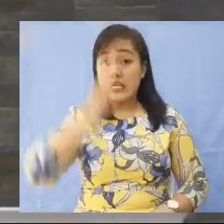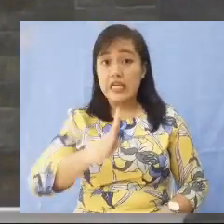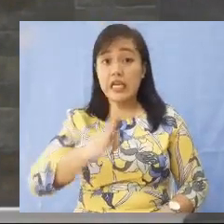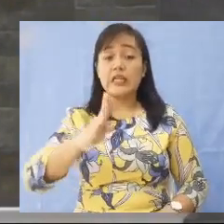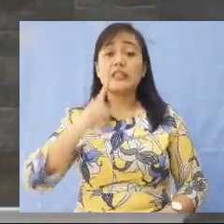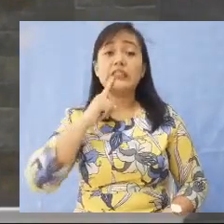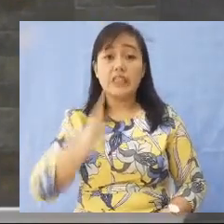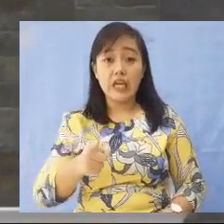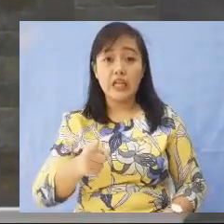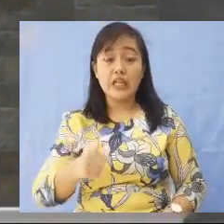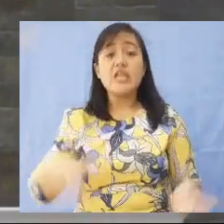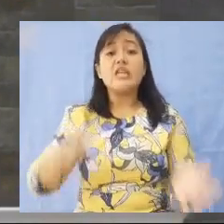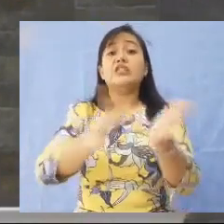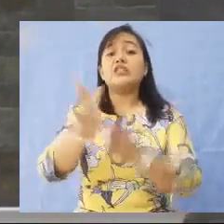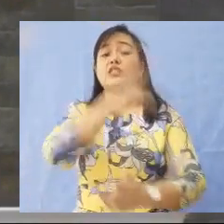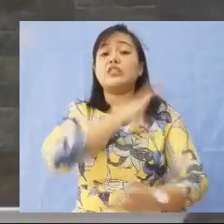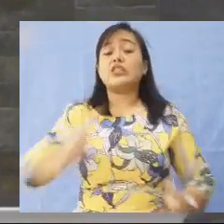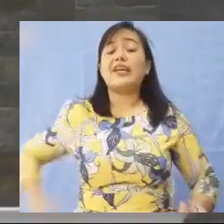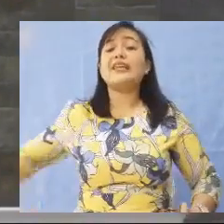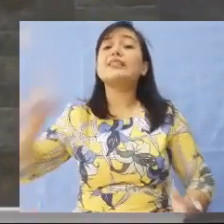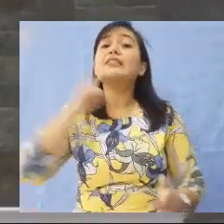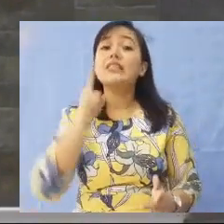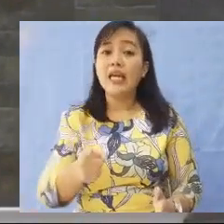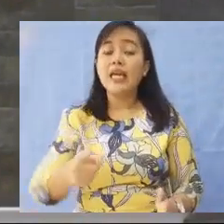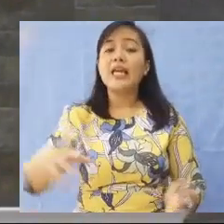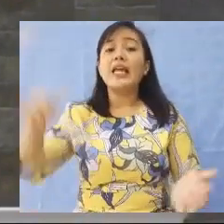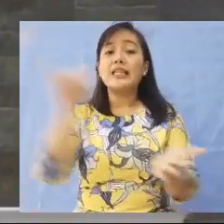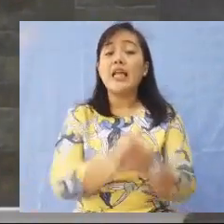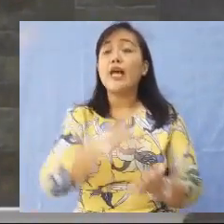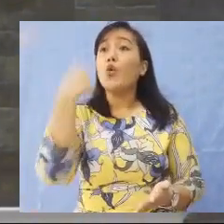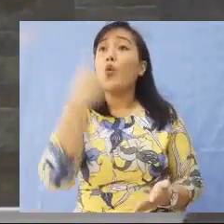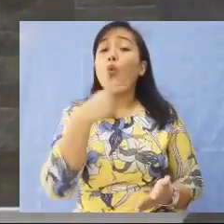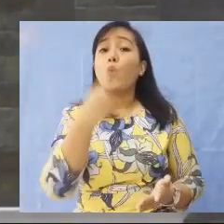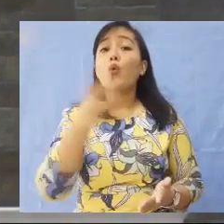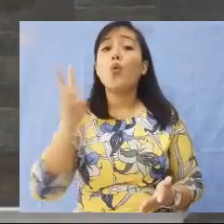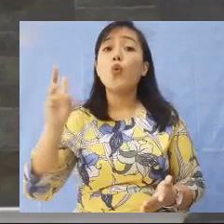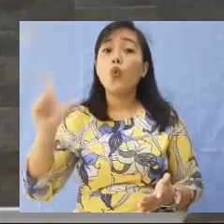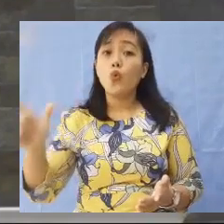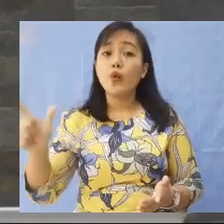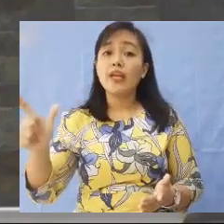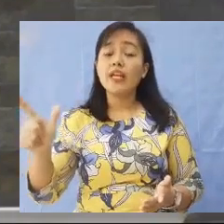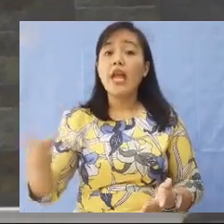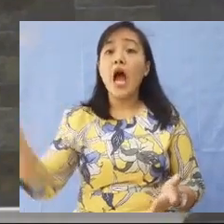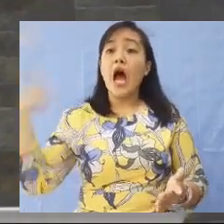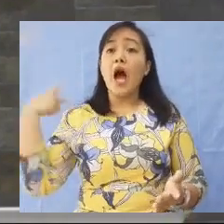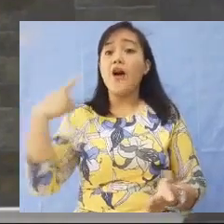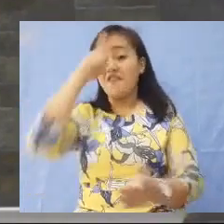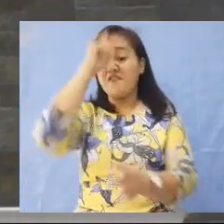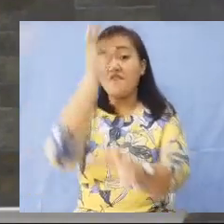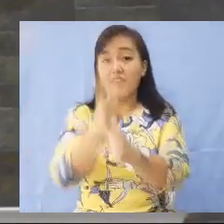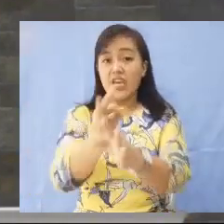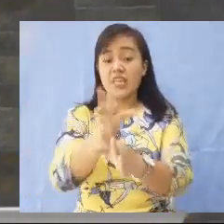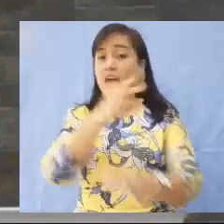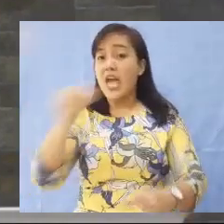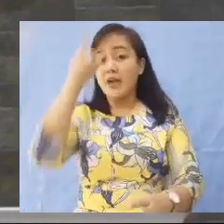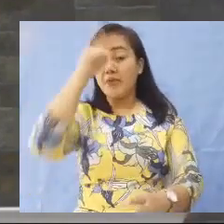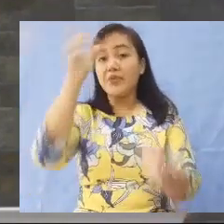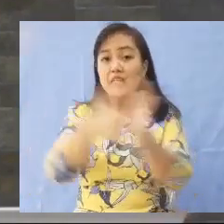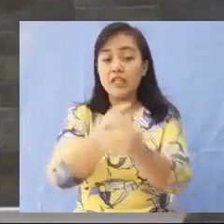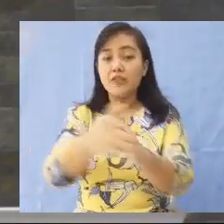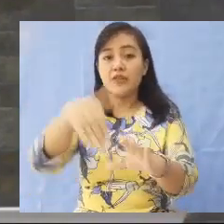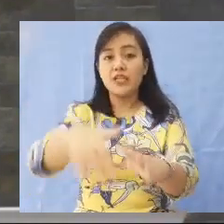man ang mananampalataya sa Kanya, siya ay tatanggap ng banal na Espiritu, at yung banal na Espiritu